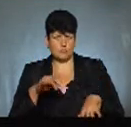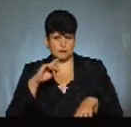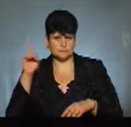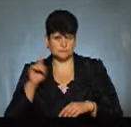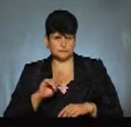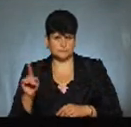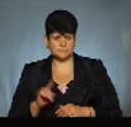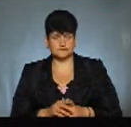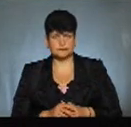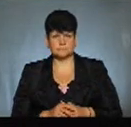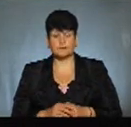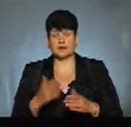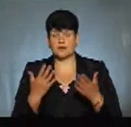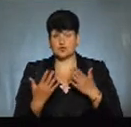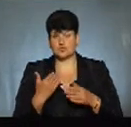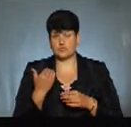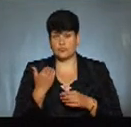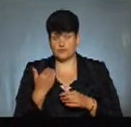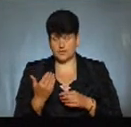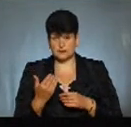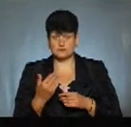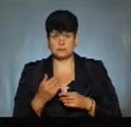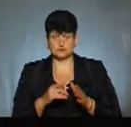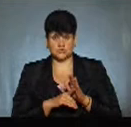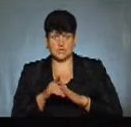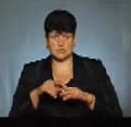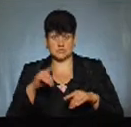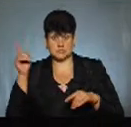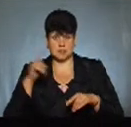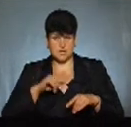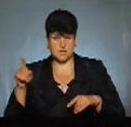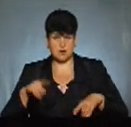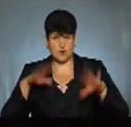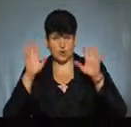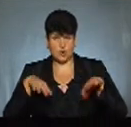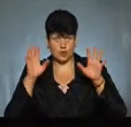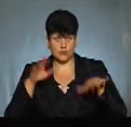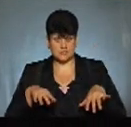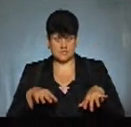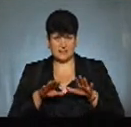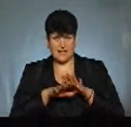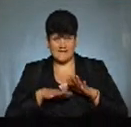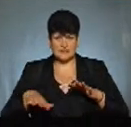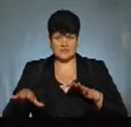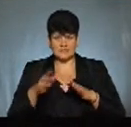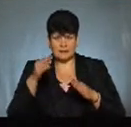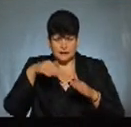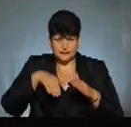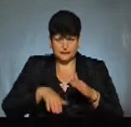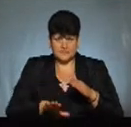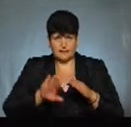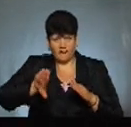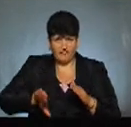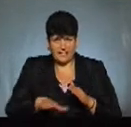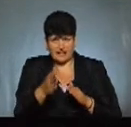блискавки? Якщо вас застала гроза на відкритій території, то шукайте заглиблення в землі, рів,